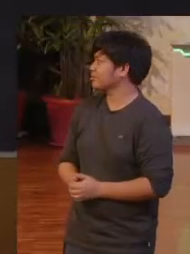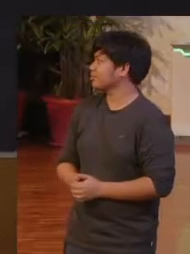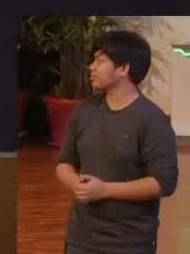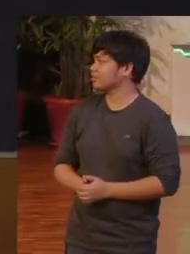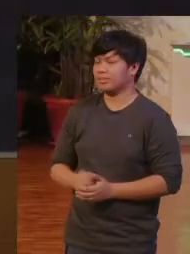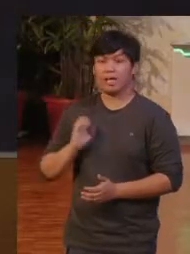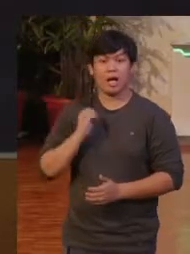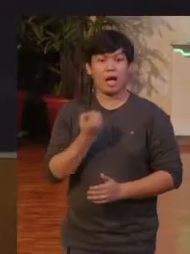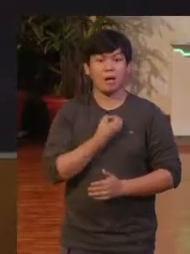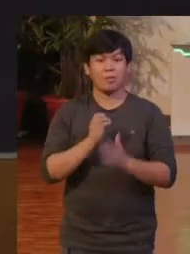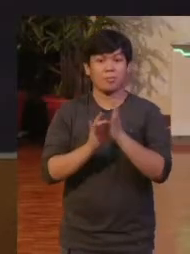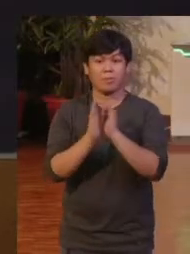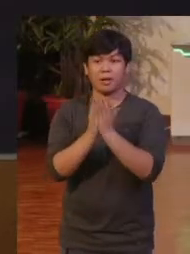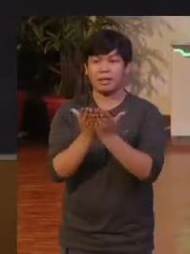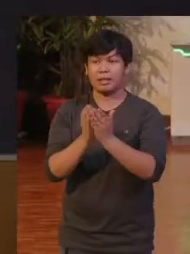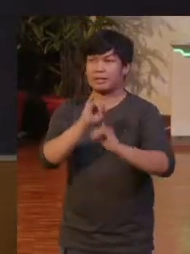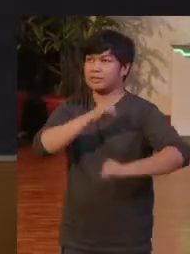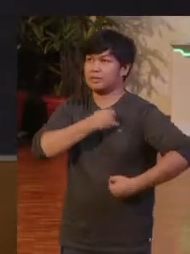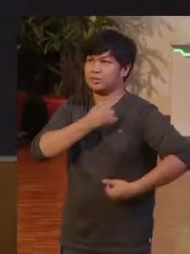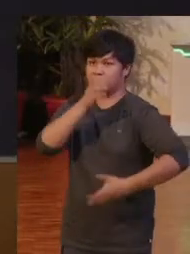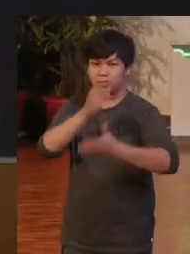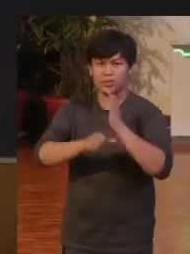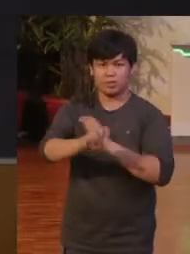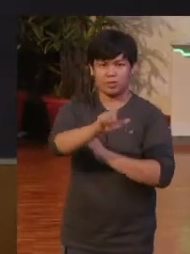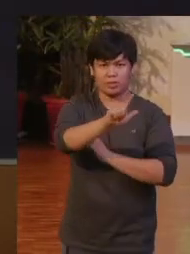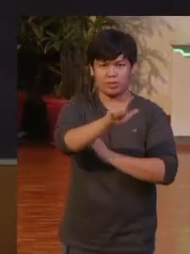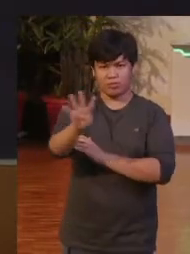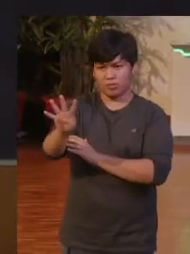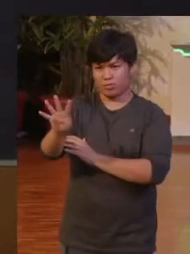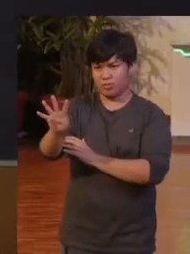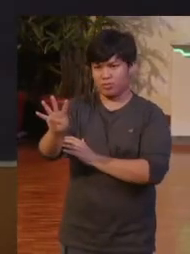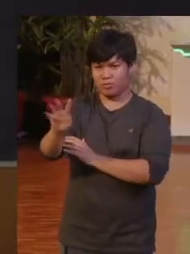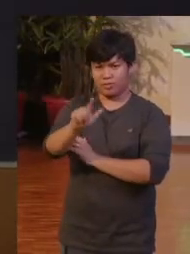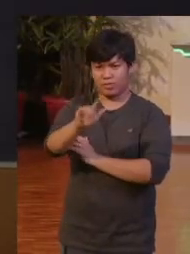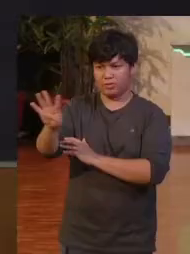Ang ating pong babasahin ay Joshua chapter 24.